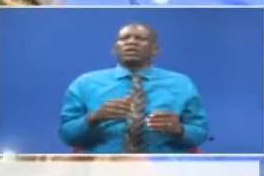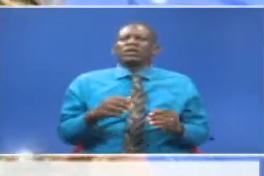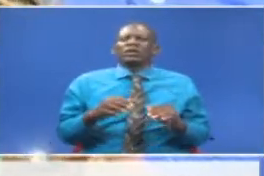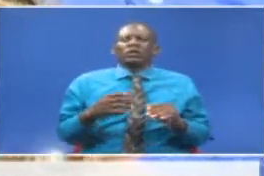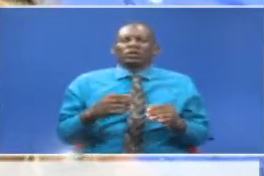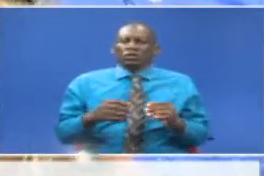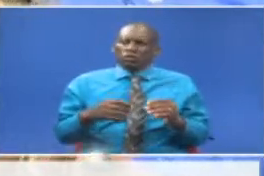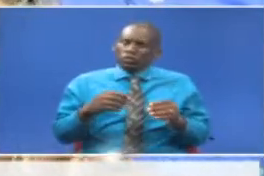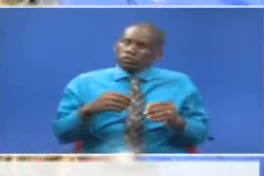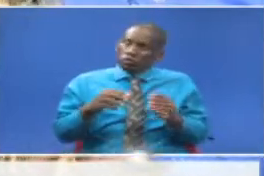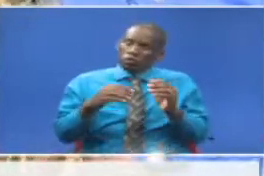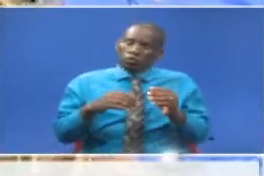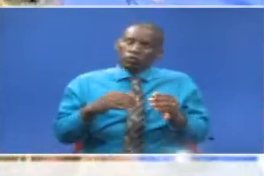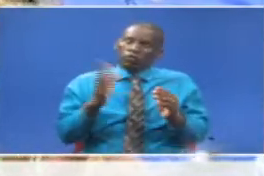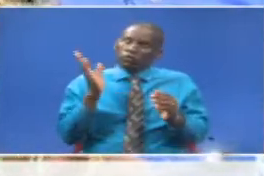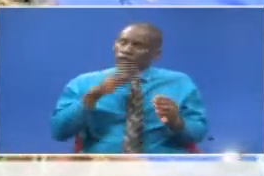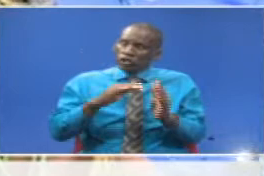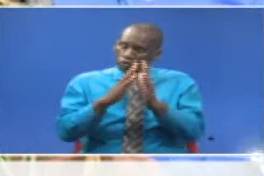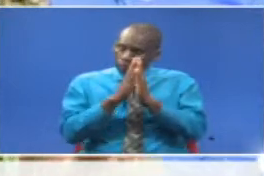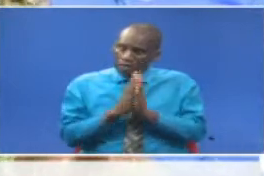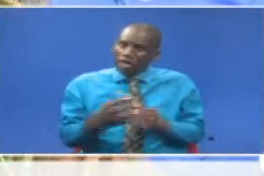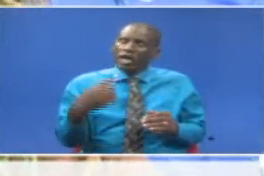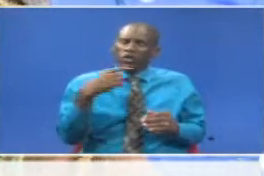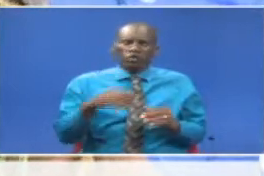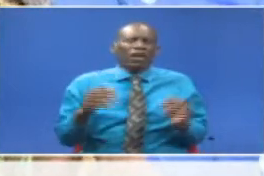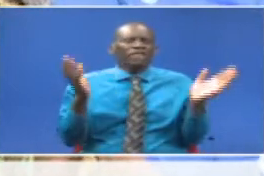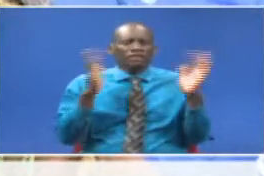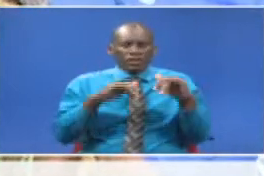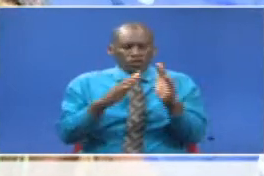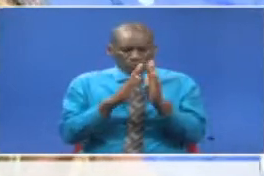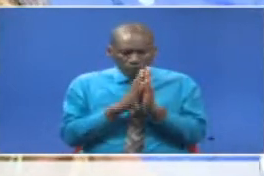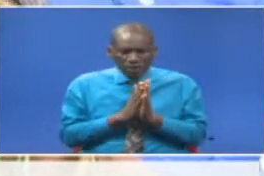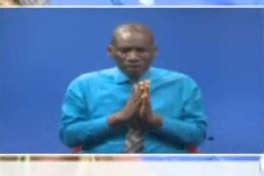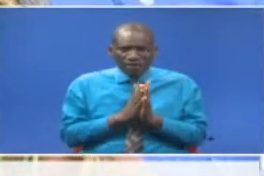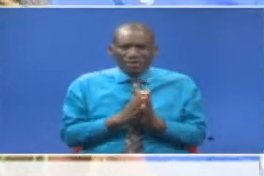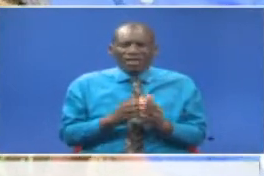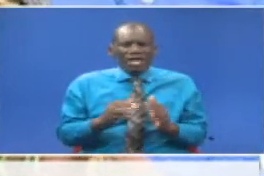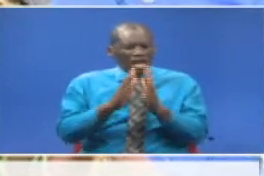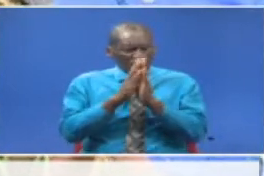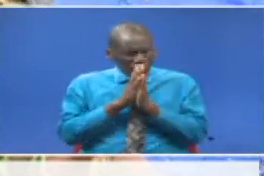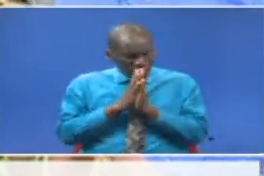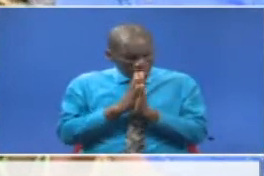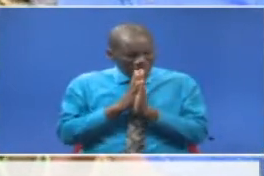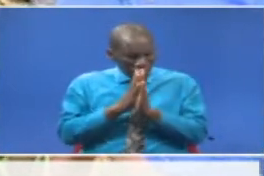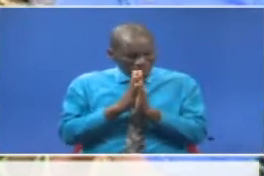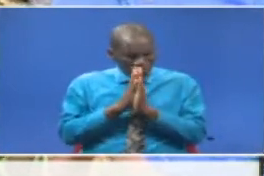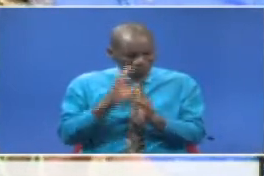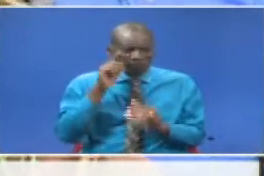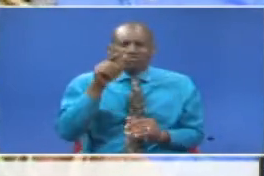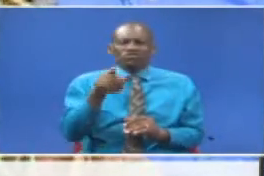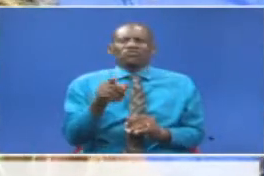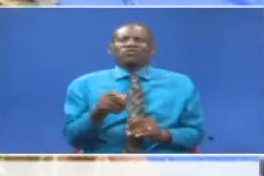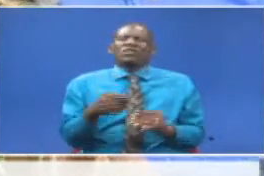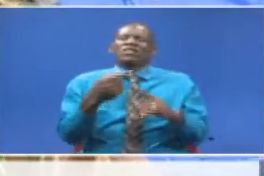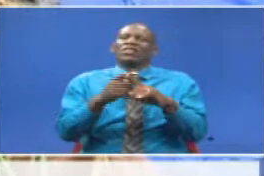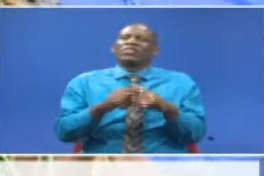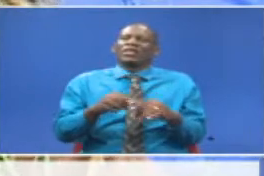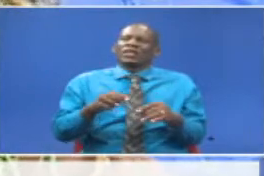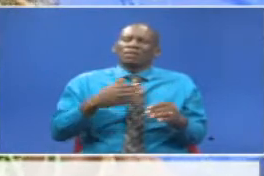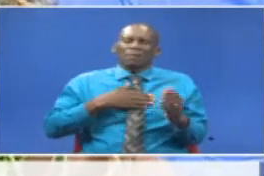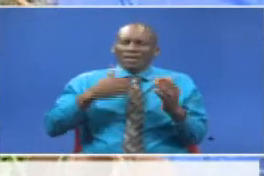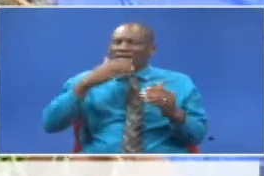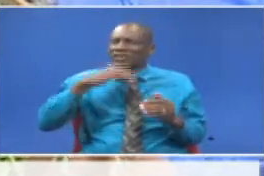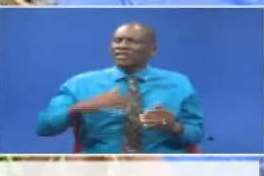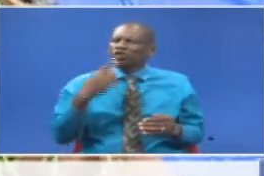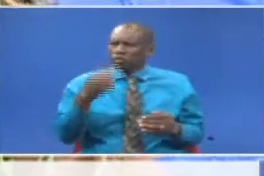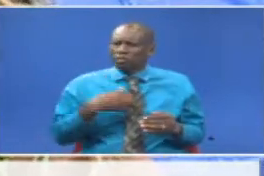mimi. Nikaambia nimemaliza, nimeomba ya kutosha. Akaniambia mimi ile